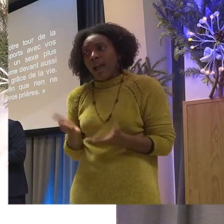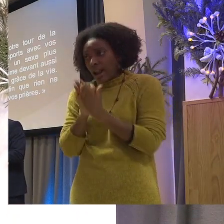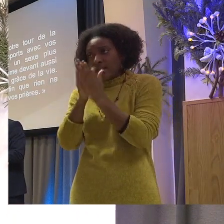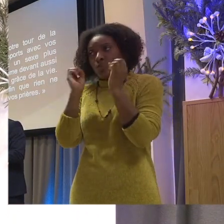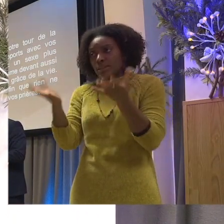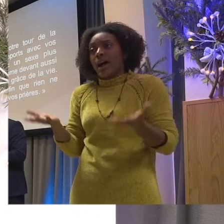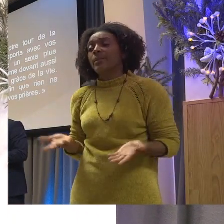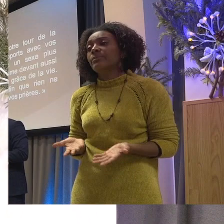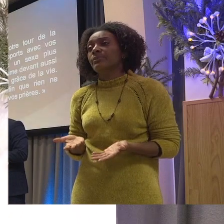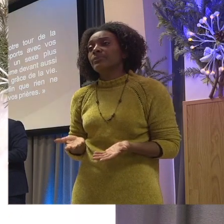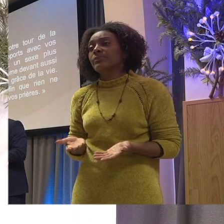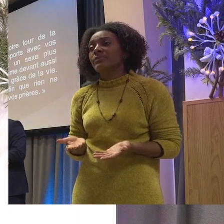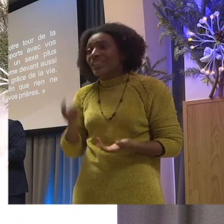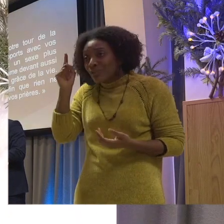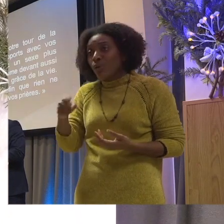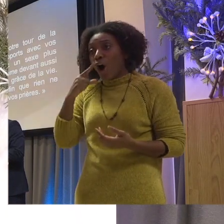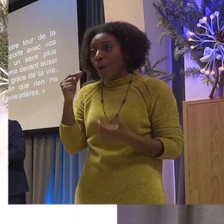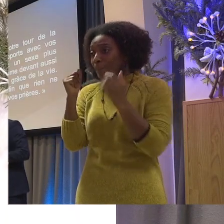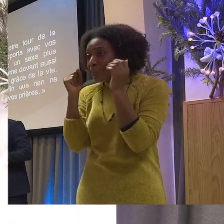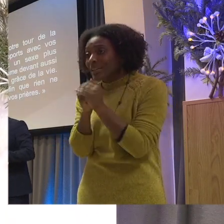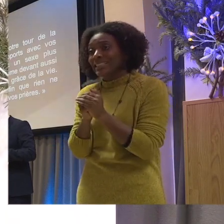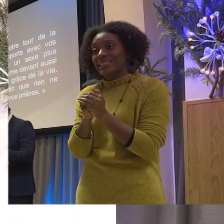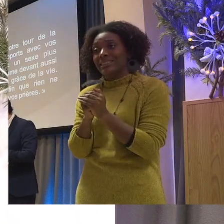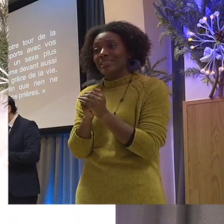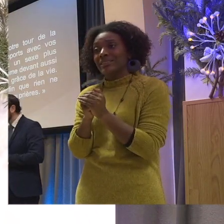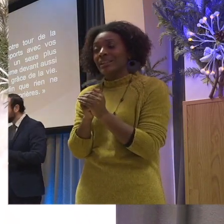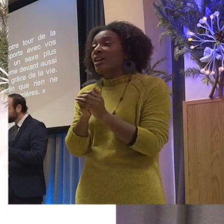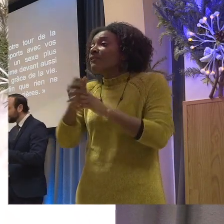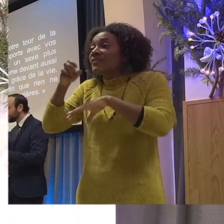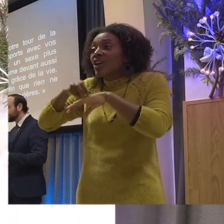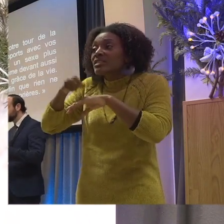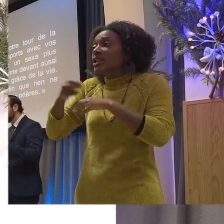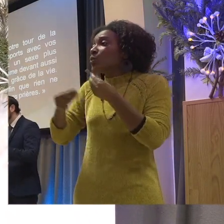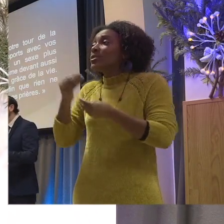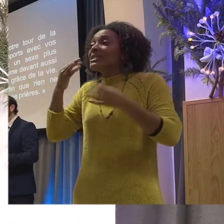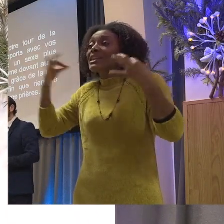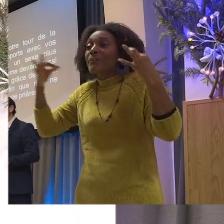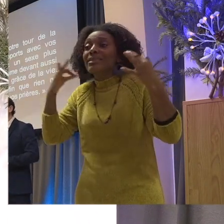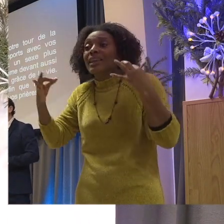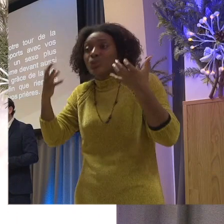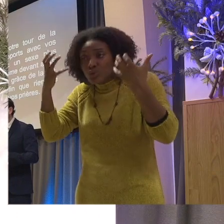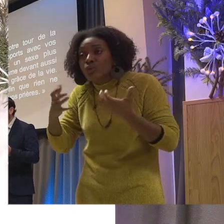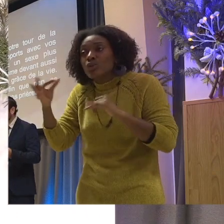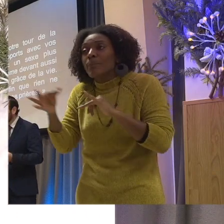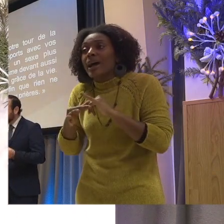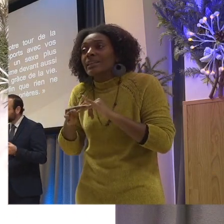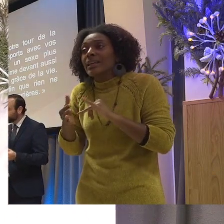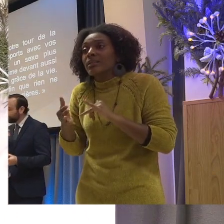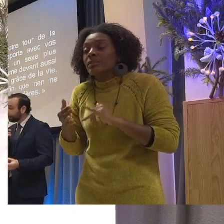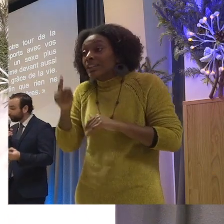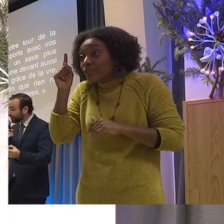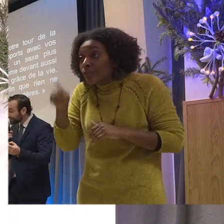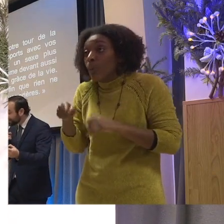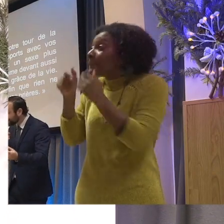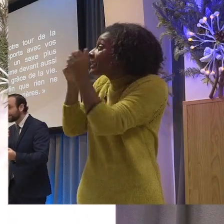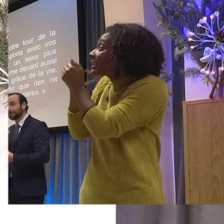Alléluia. Tu dois prier, toi qui es marié, fiancé ou célibataire qui veut te marier, pour que Dieu te donne